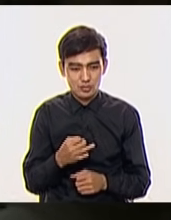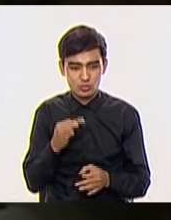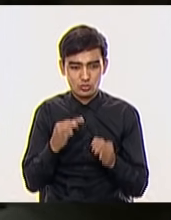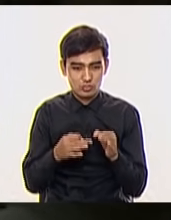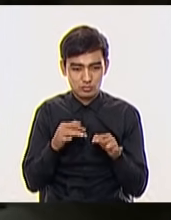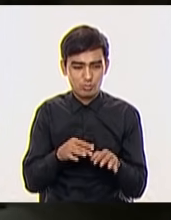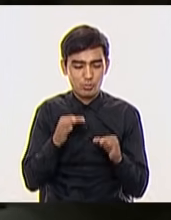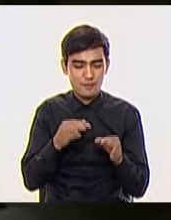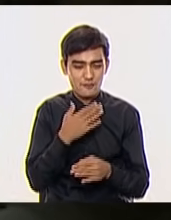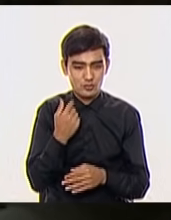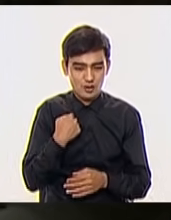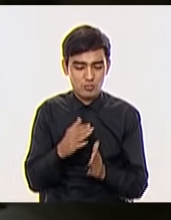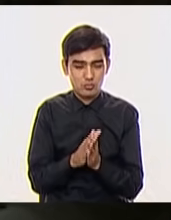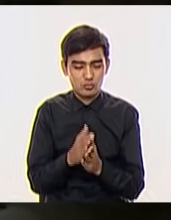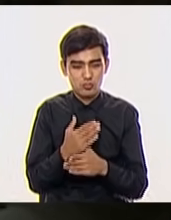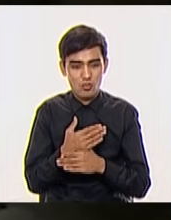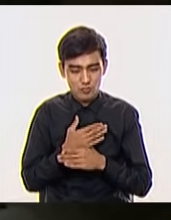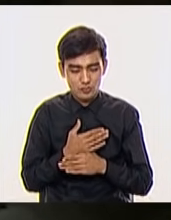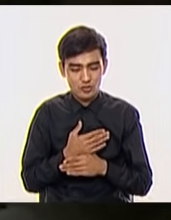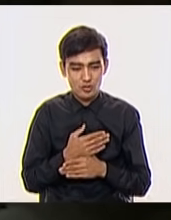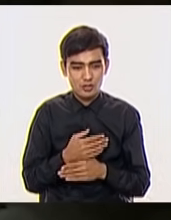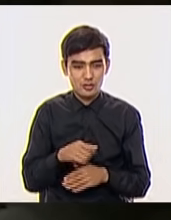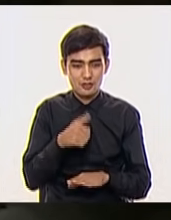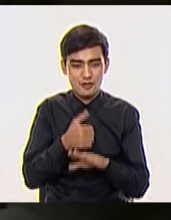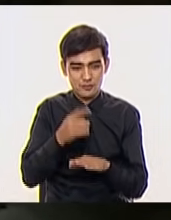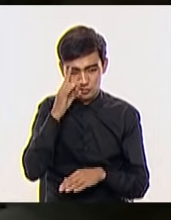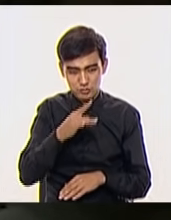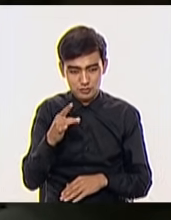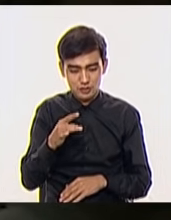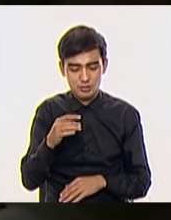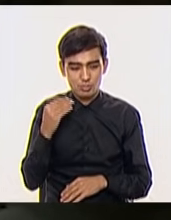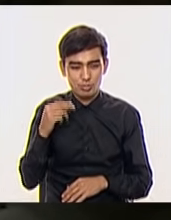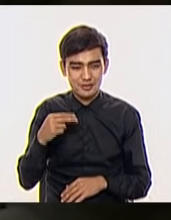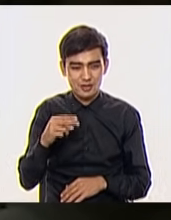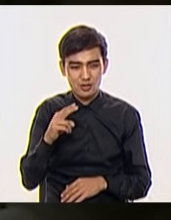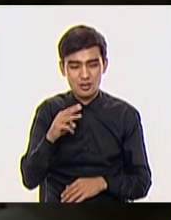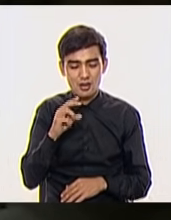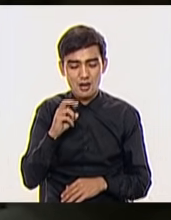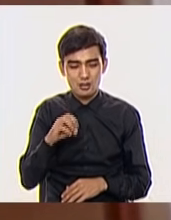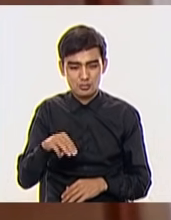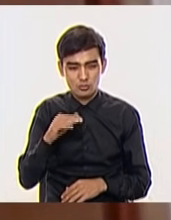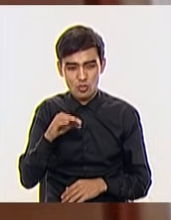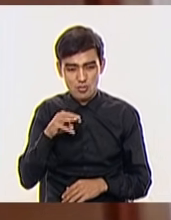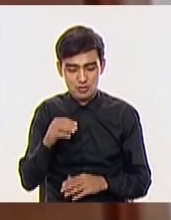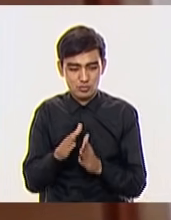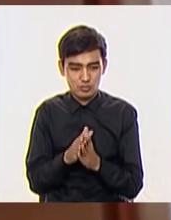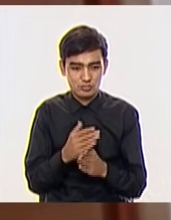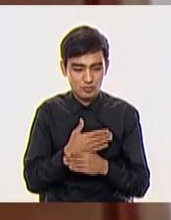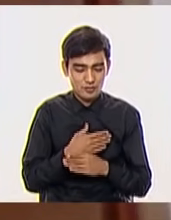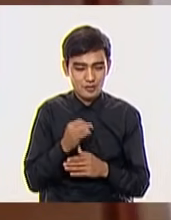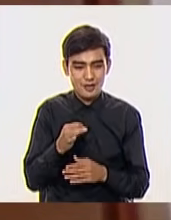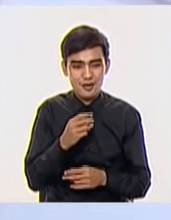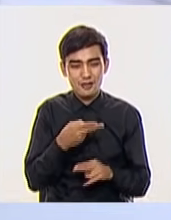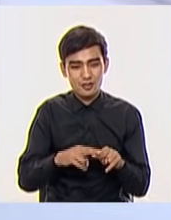судебные процессы. Теперь я прошу помощи у главы республики, у президента Касым-Жомарта Токаева.